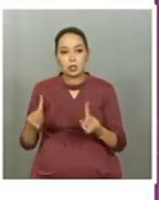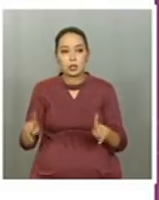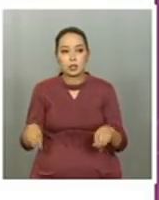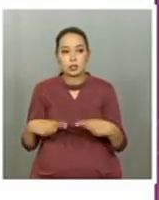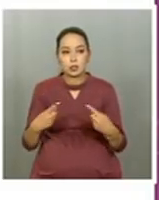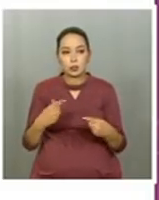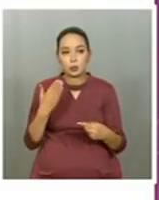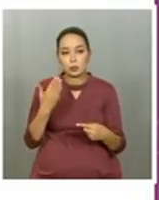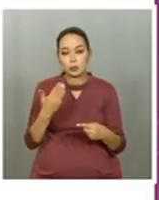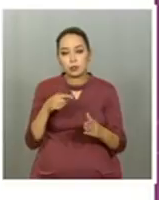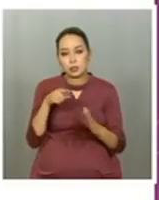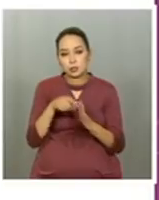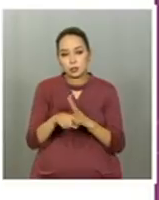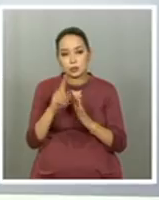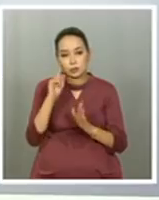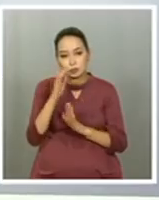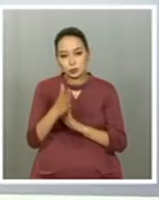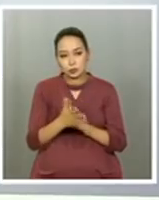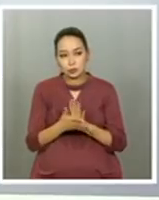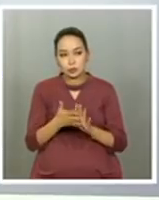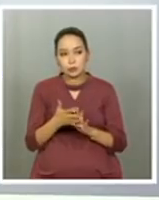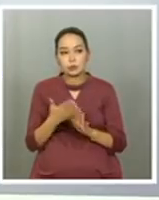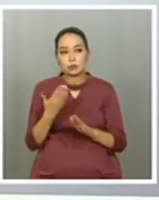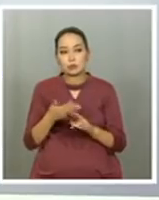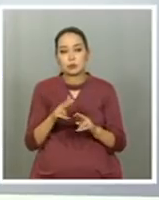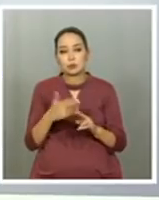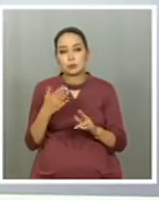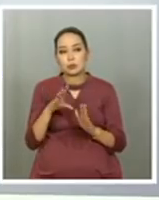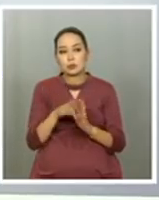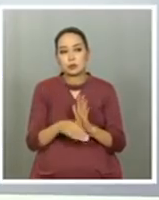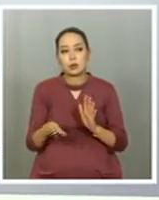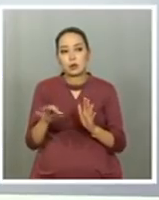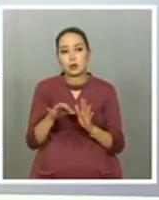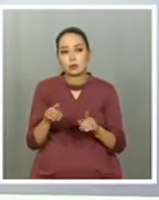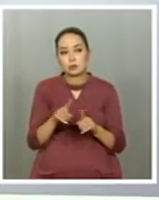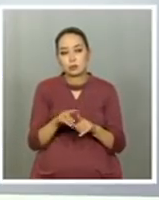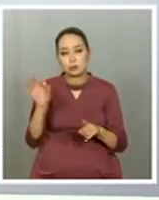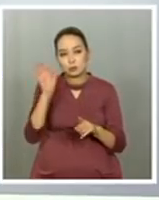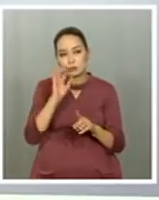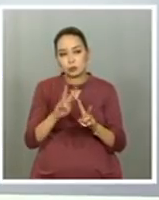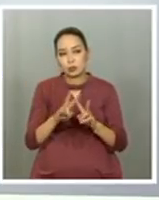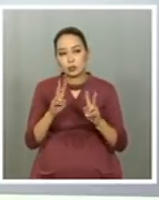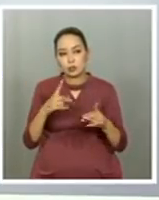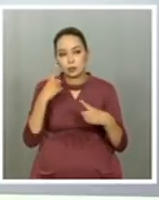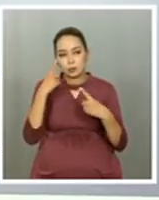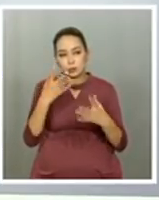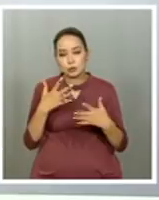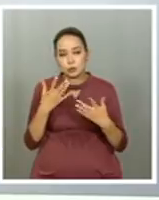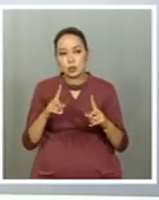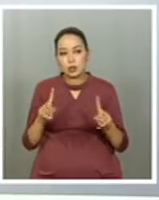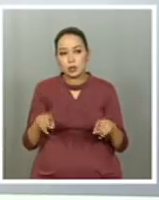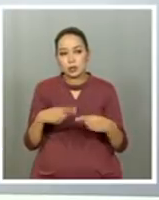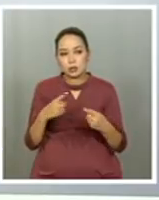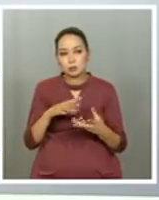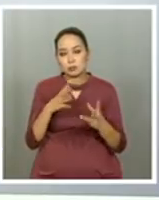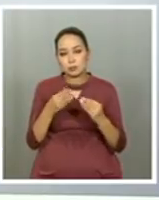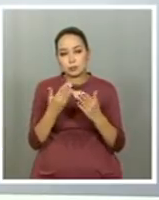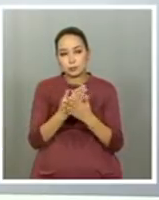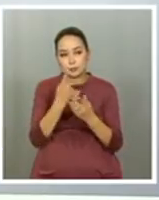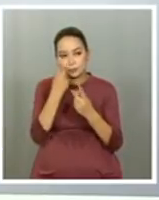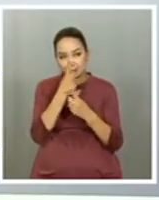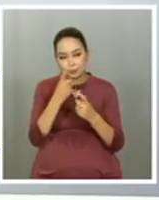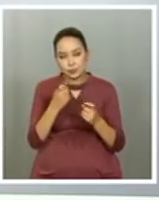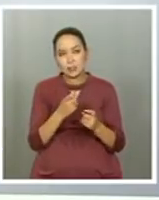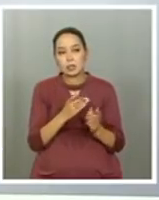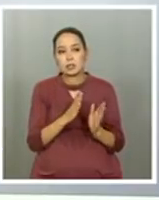оны терең түсіну, сонымен қатар аудандар туралы тұтас түсінік қалыптастыру үшін ақпаратты синтездеу